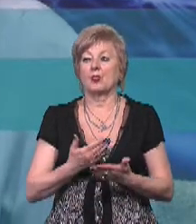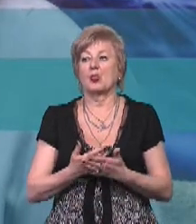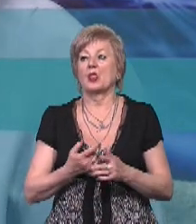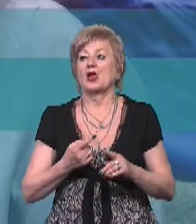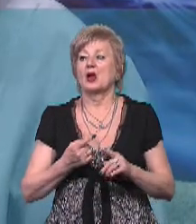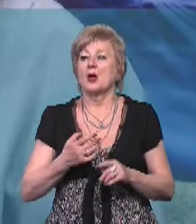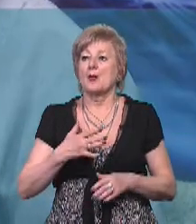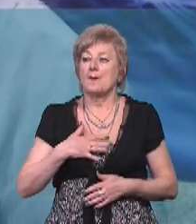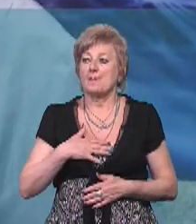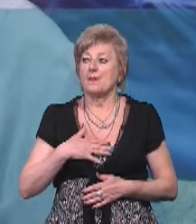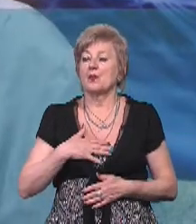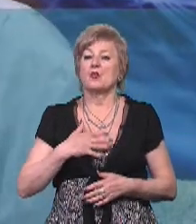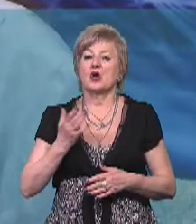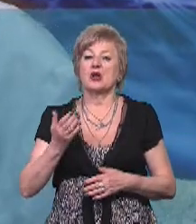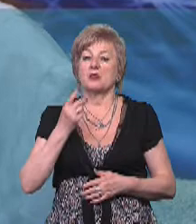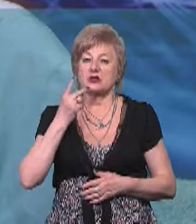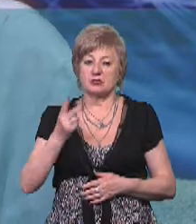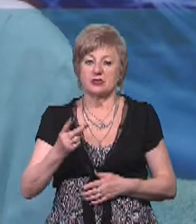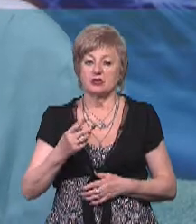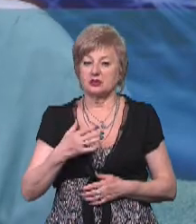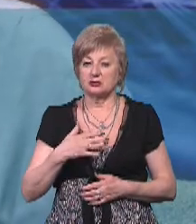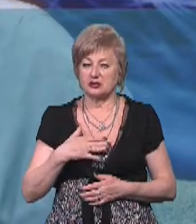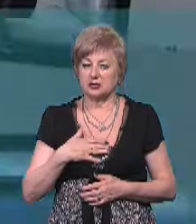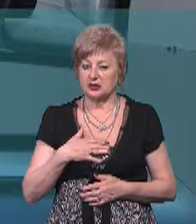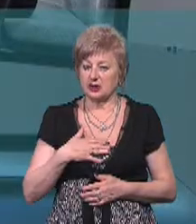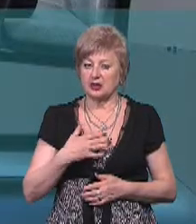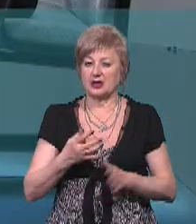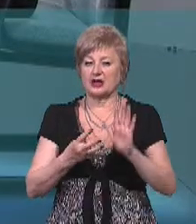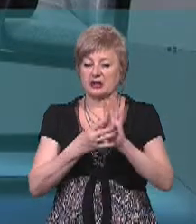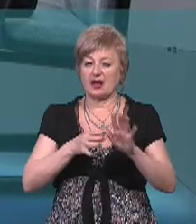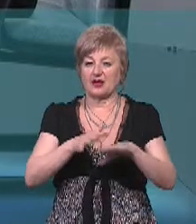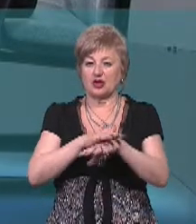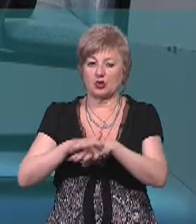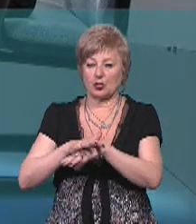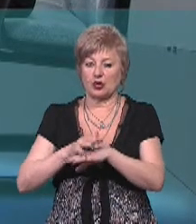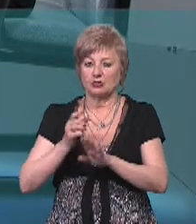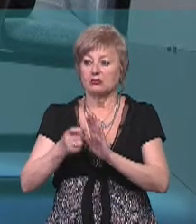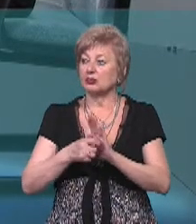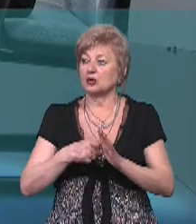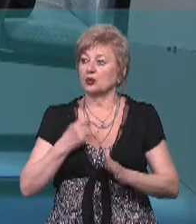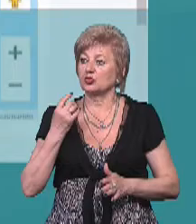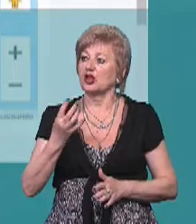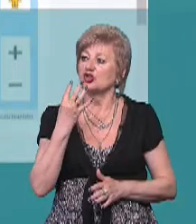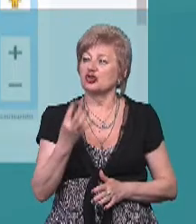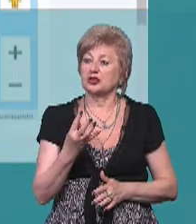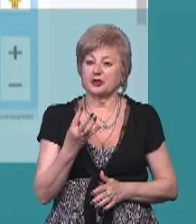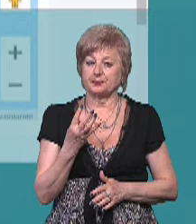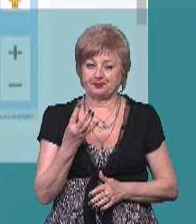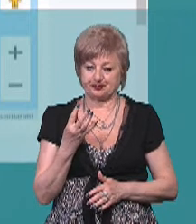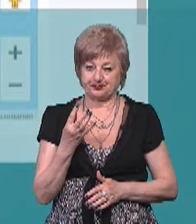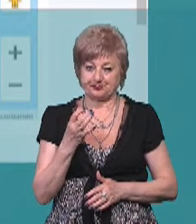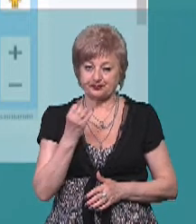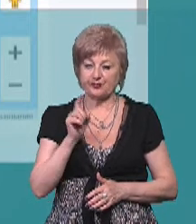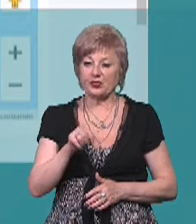Gov.ua ми знайшли інформацію, що у нас наразі зараз 299 громад і об'єдналися 44. От ми кольоровими